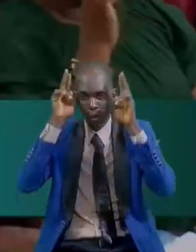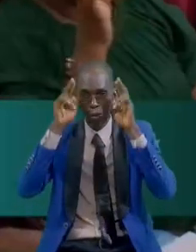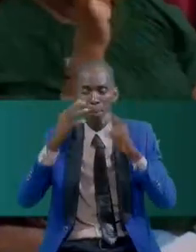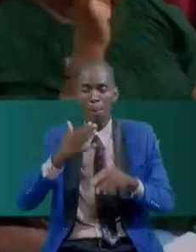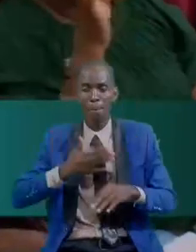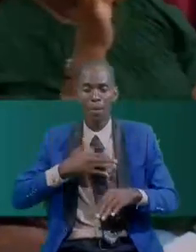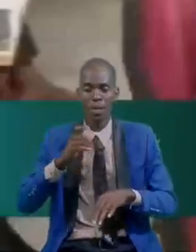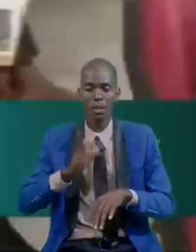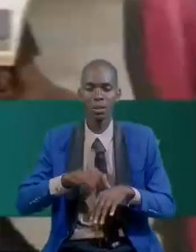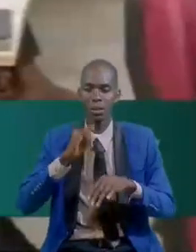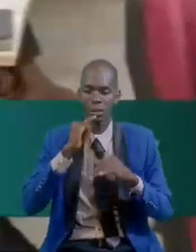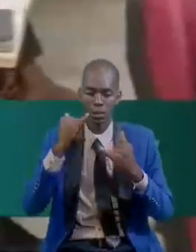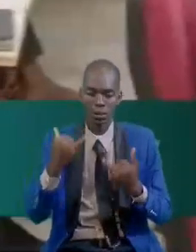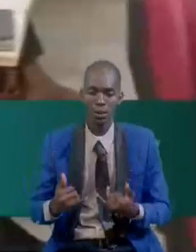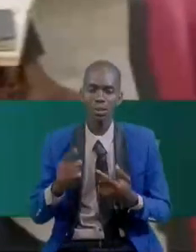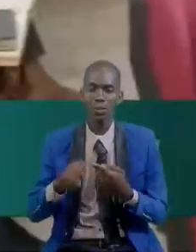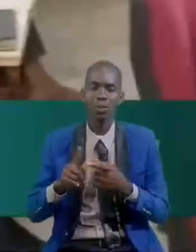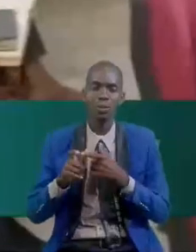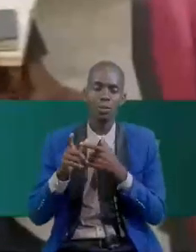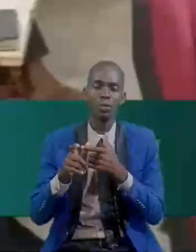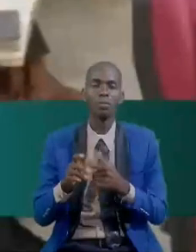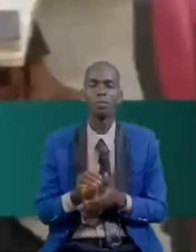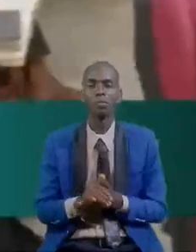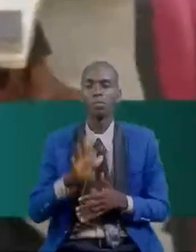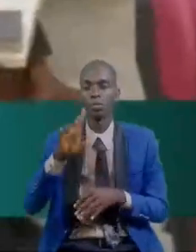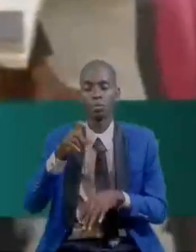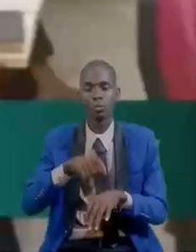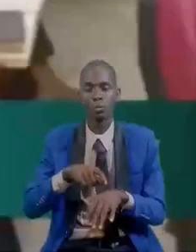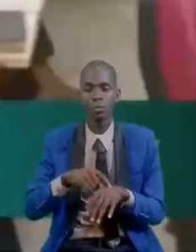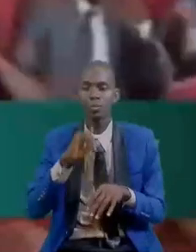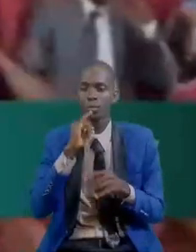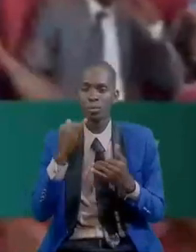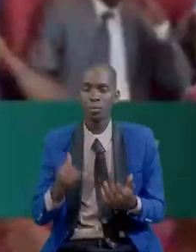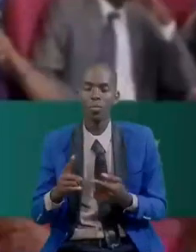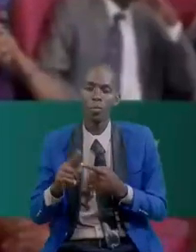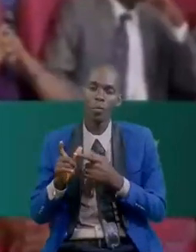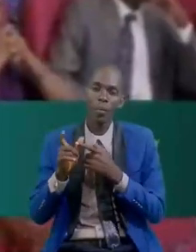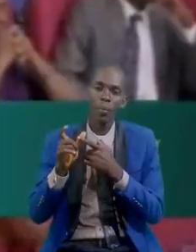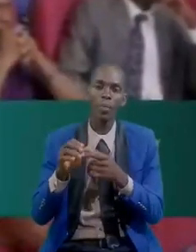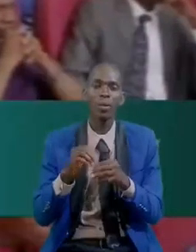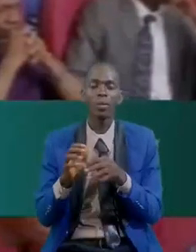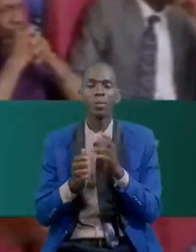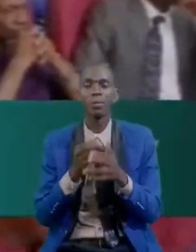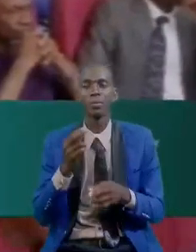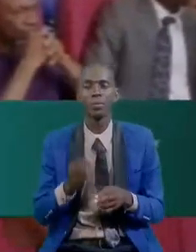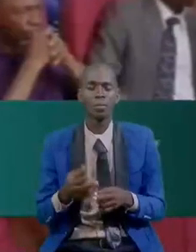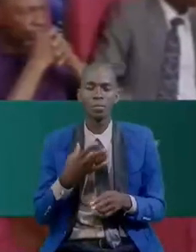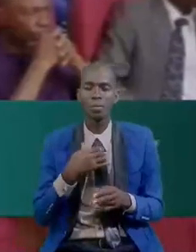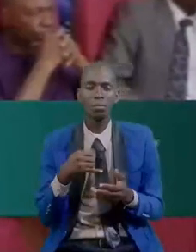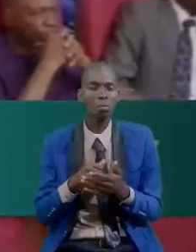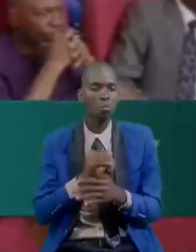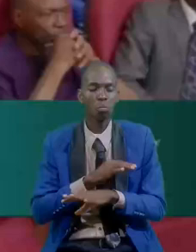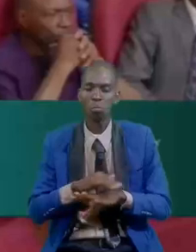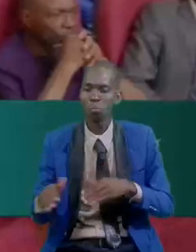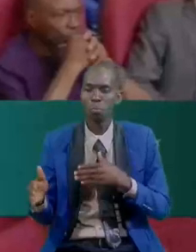Mon heure a sonné, je vais courir. Ton moment est venu et tu vas courir. Et peu